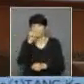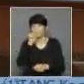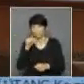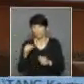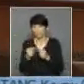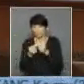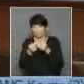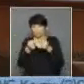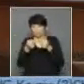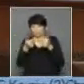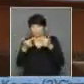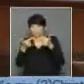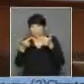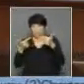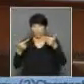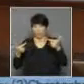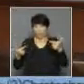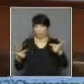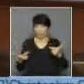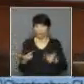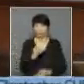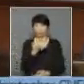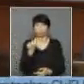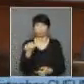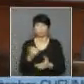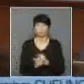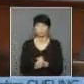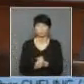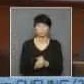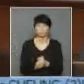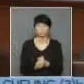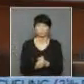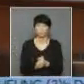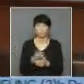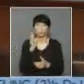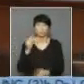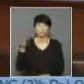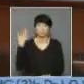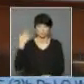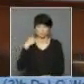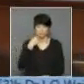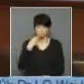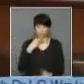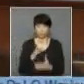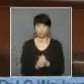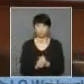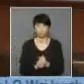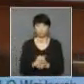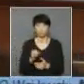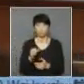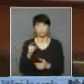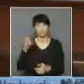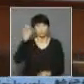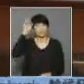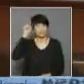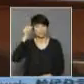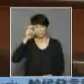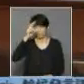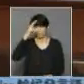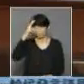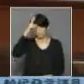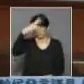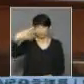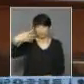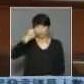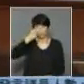斷變壞。主席，正如早前你都公開發言啦，建議特首要檢討行政會